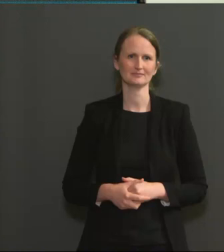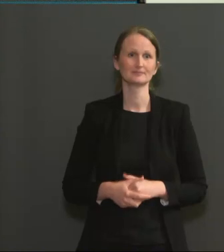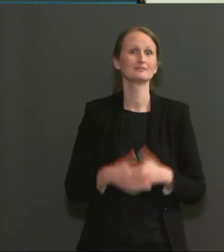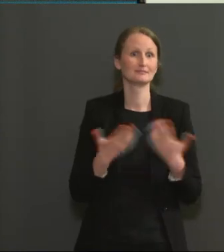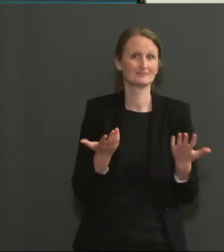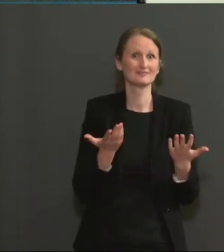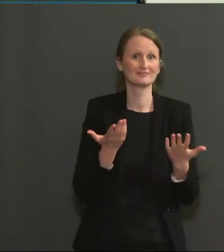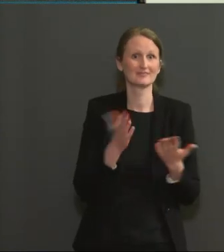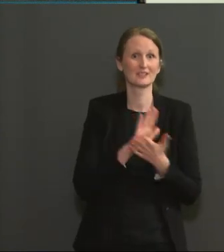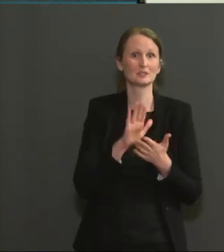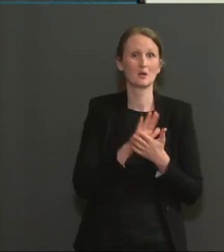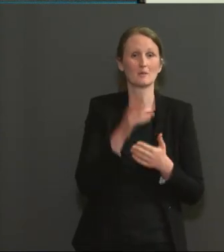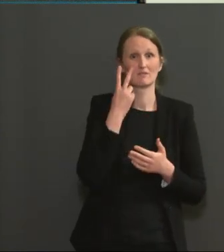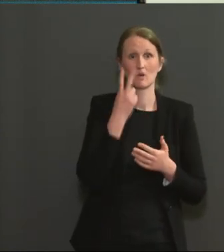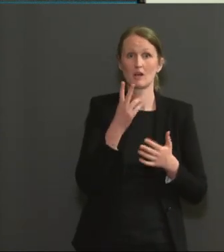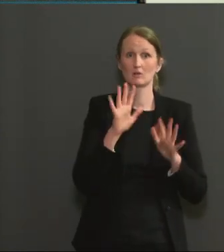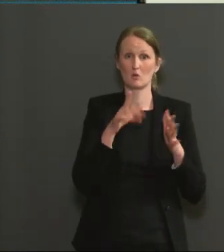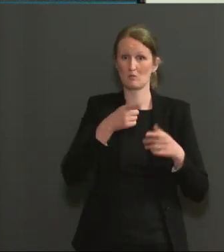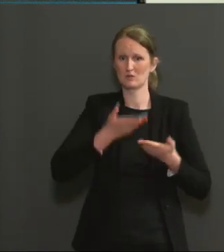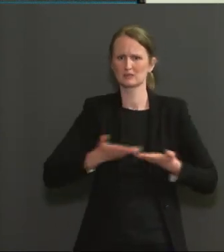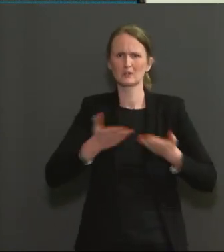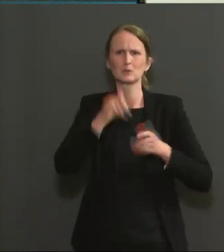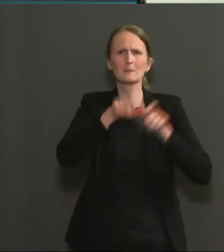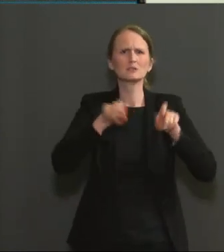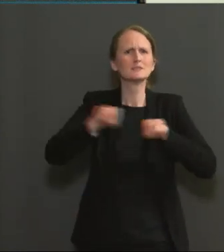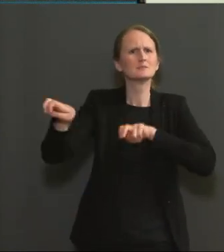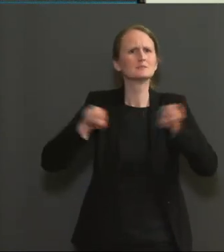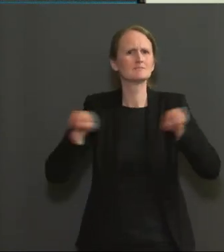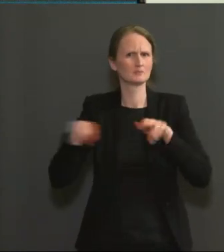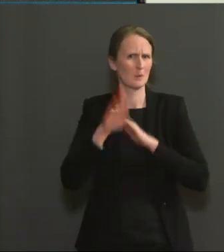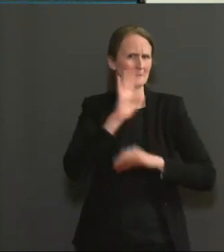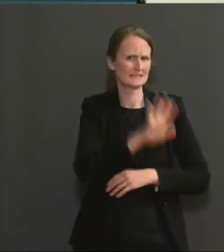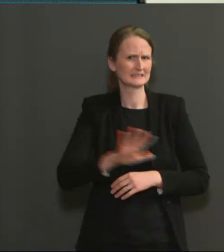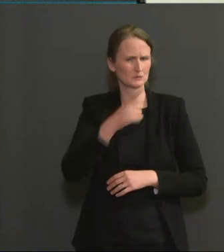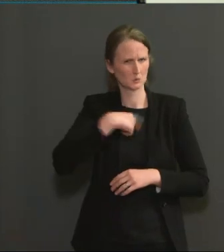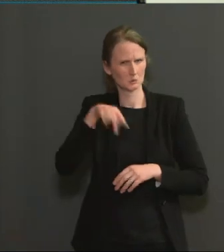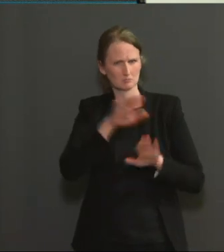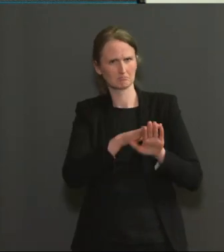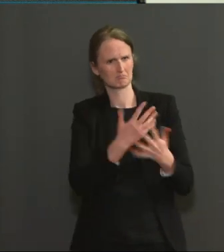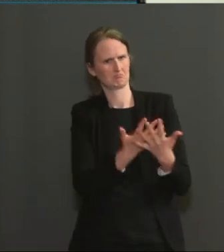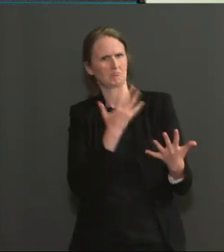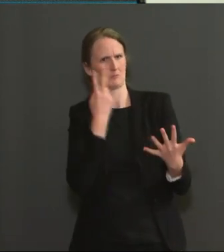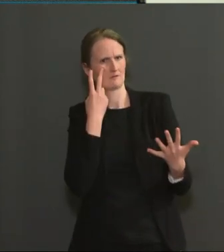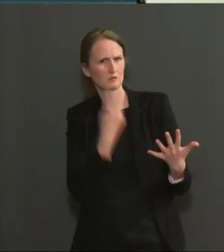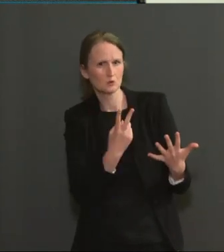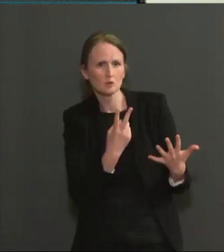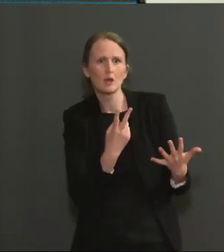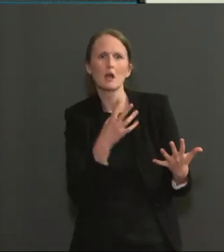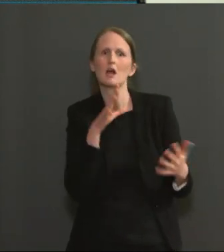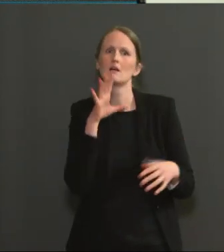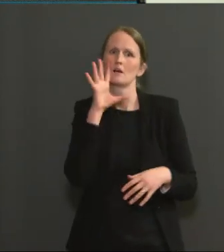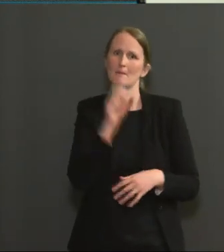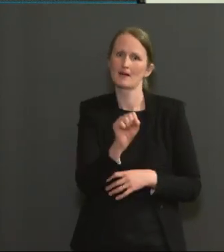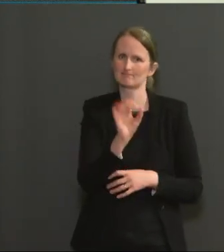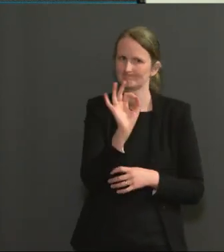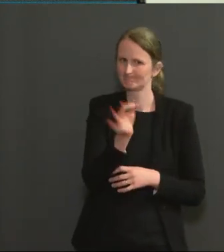dont nous allons l'un vers l'autre ou vers différents endroits on constate assez logiquement que depuis la fin des vacances